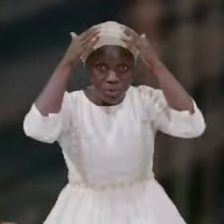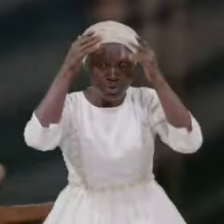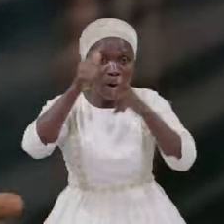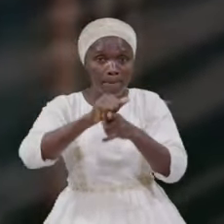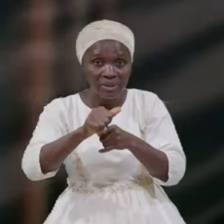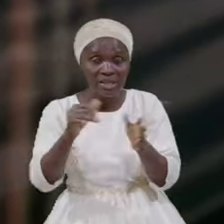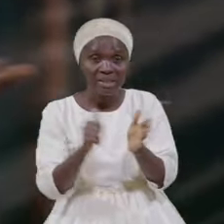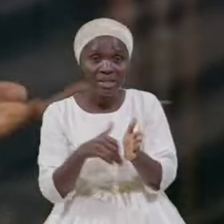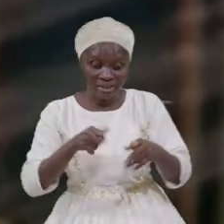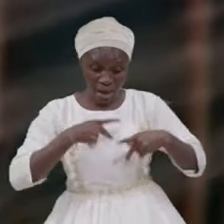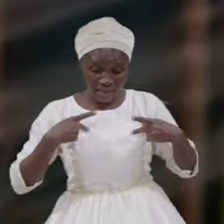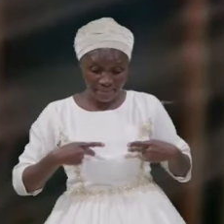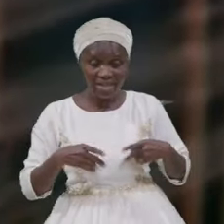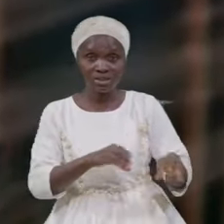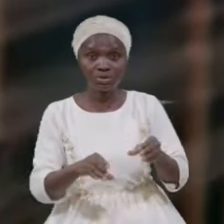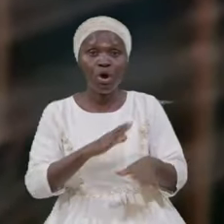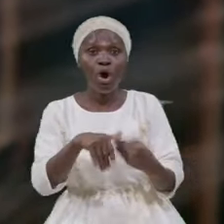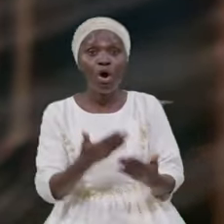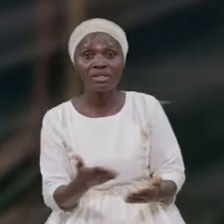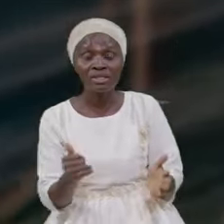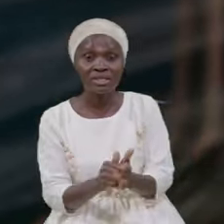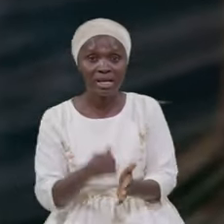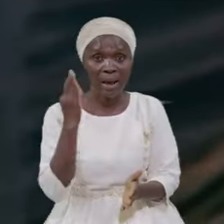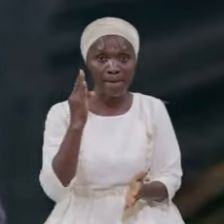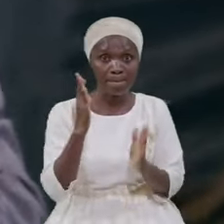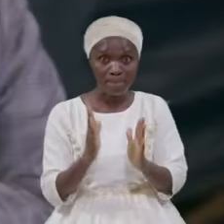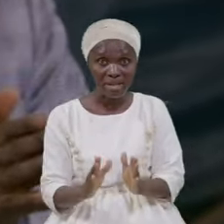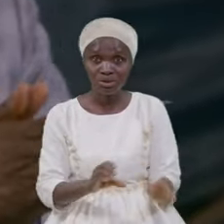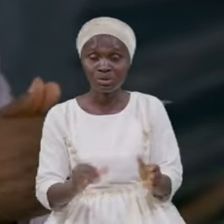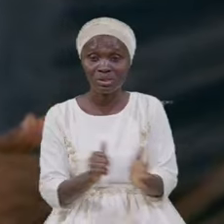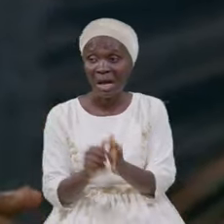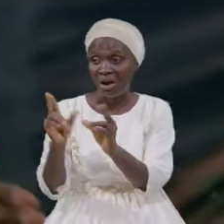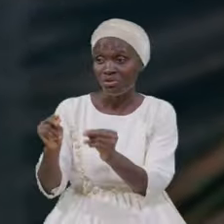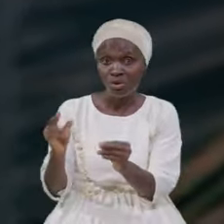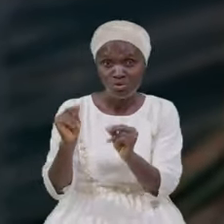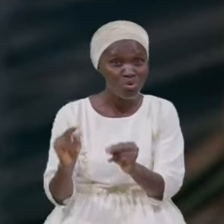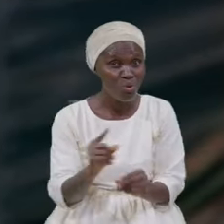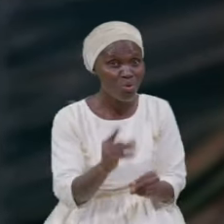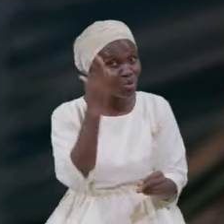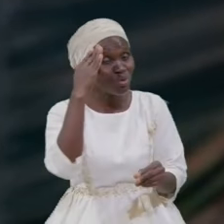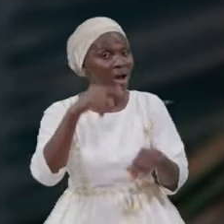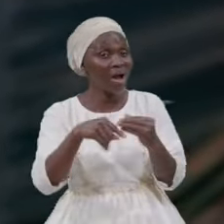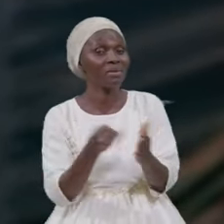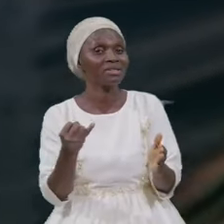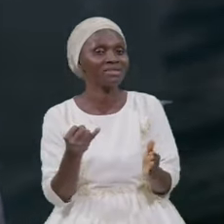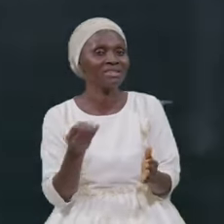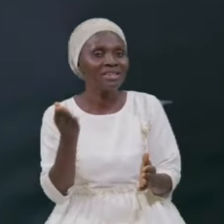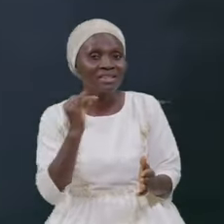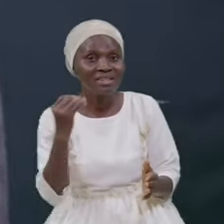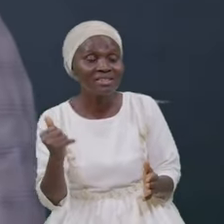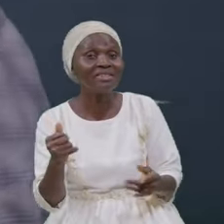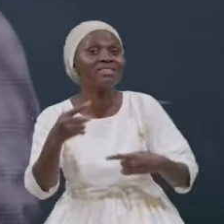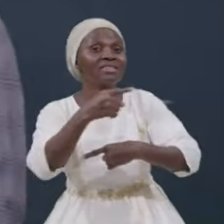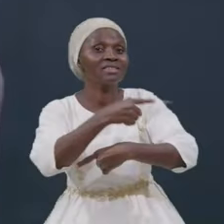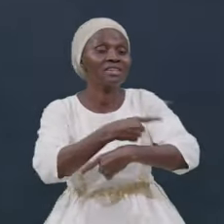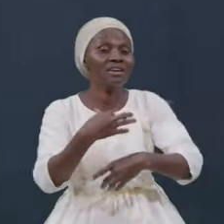les pasteurs font, que personne ne connaît rien de tout cela. Il y a un jour de compte rendu. Nous comparaîtrons.